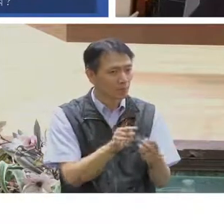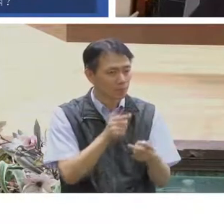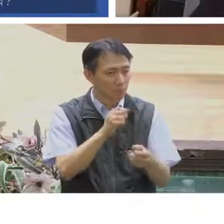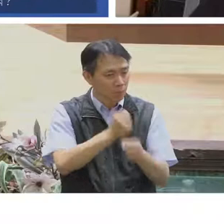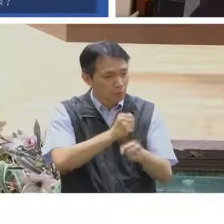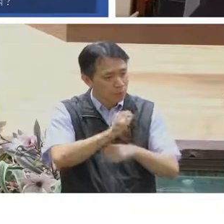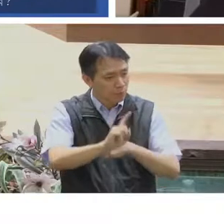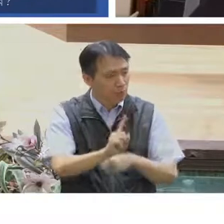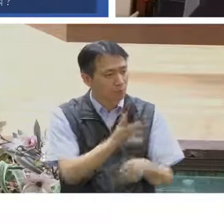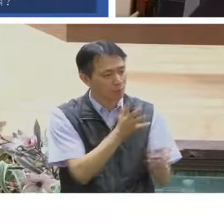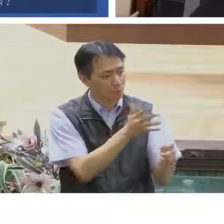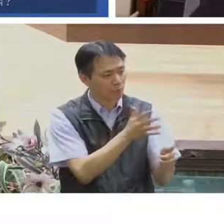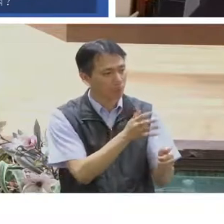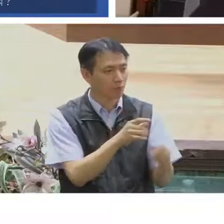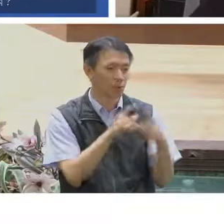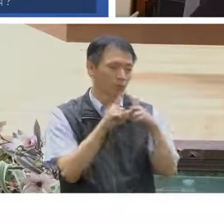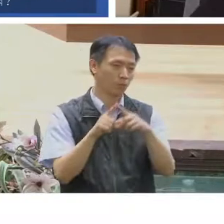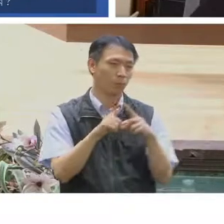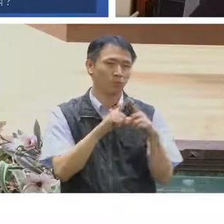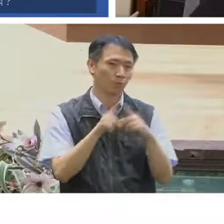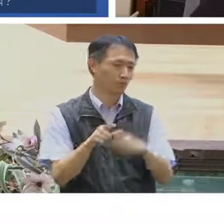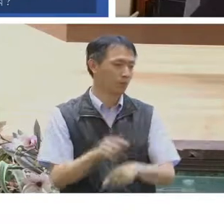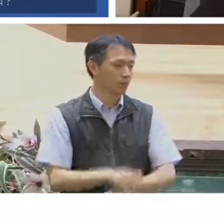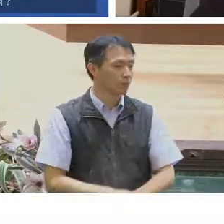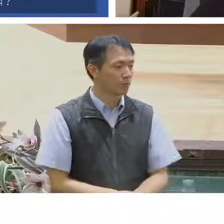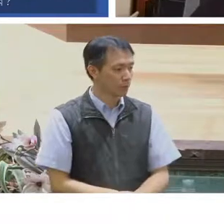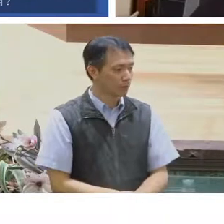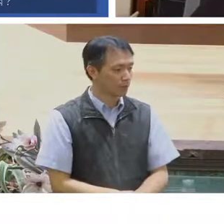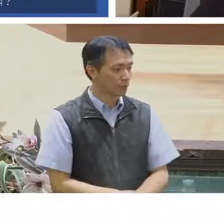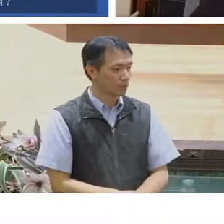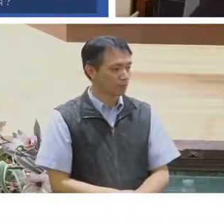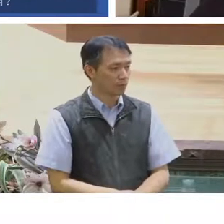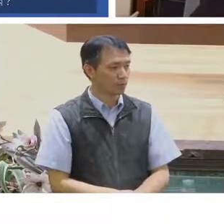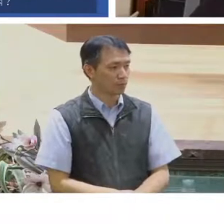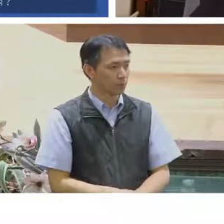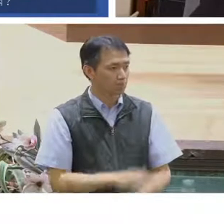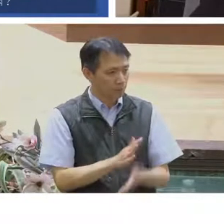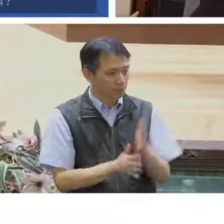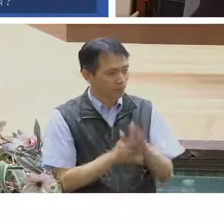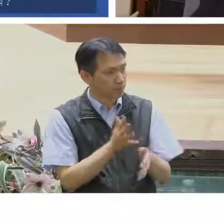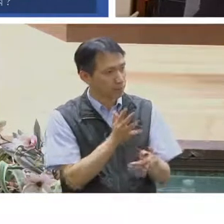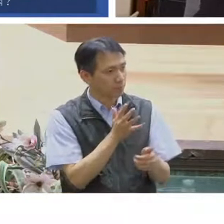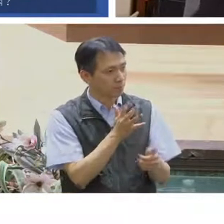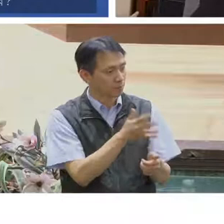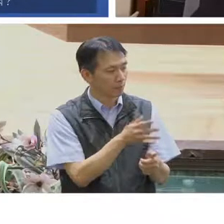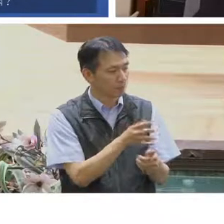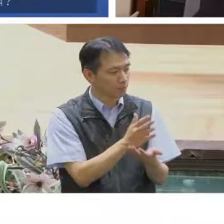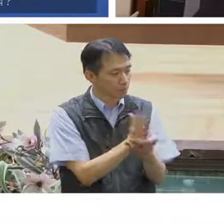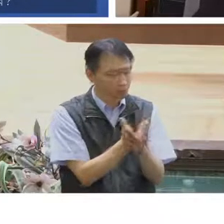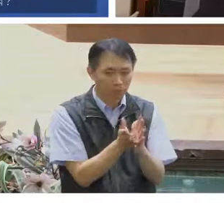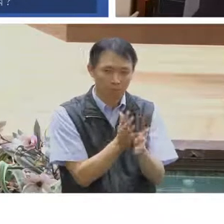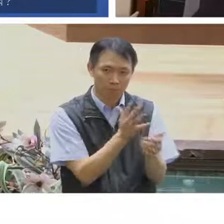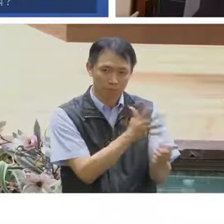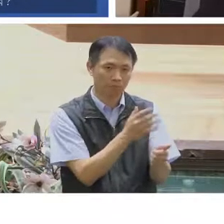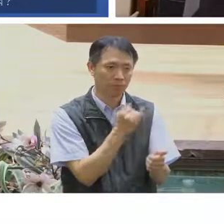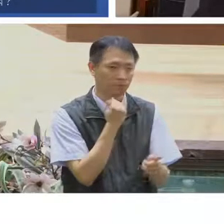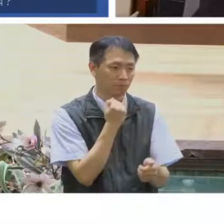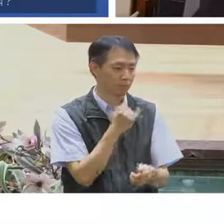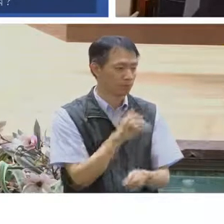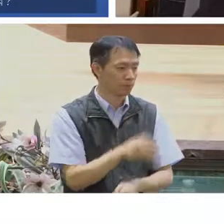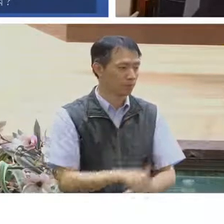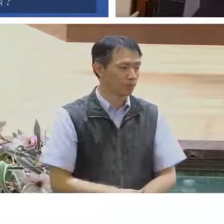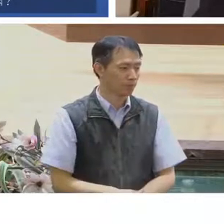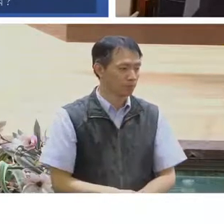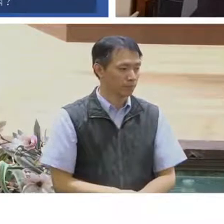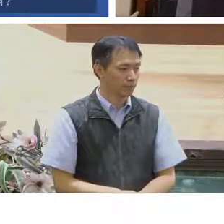工作，但是你的回应不只是要解决技术上的加密，还要再管理好在人的这个